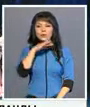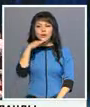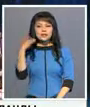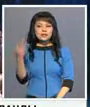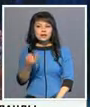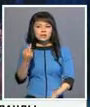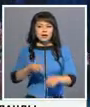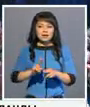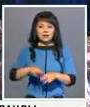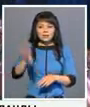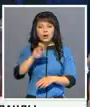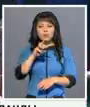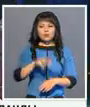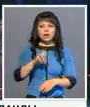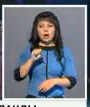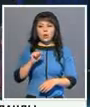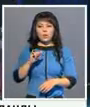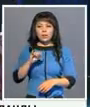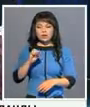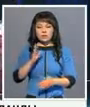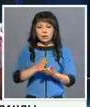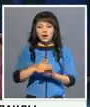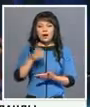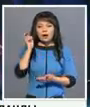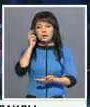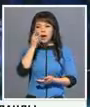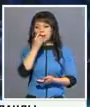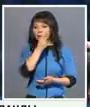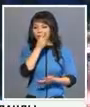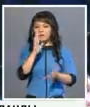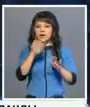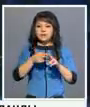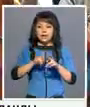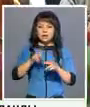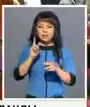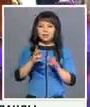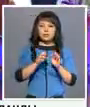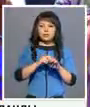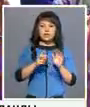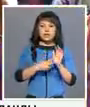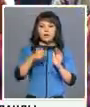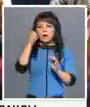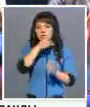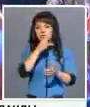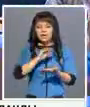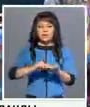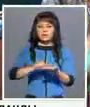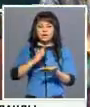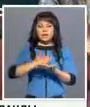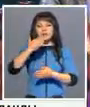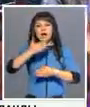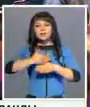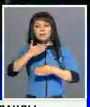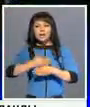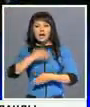Оқырманның талғам таразысын дөп басқа Мұхтар Әуезовтің «Қарагөз» туындысы 1917 жылы жазылған. Ал «Қарагөз» спектаклі шығарманың